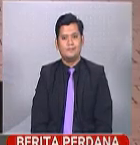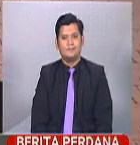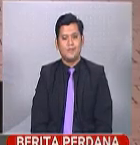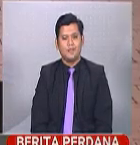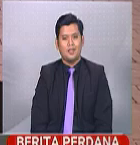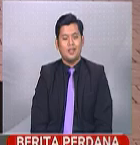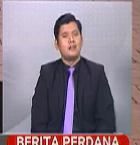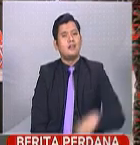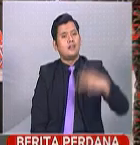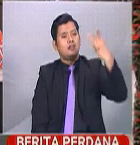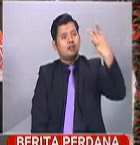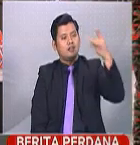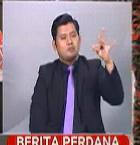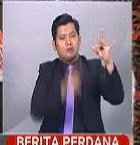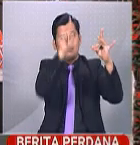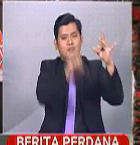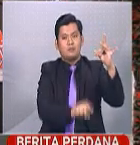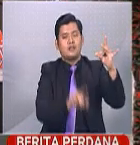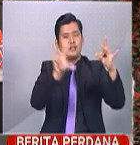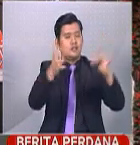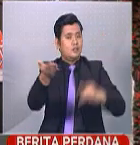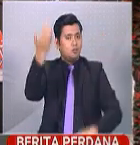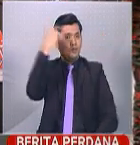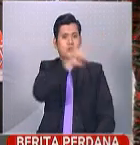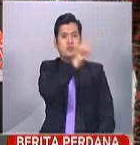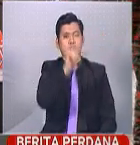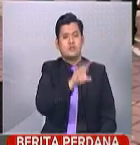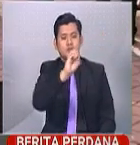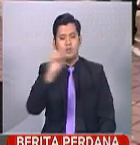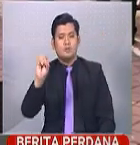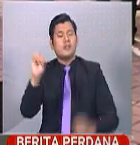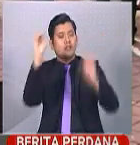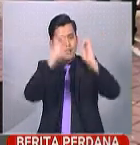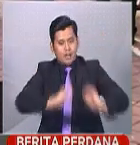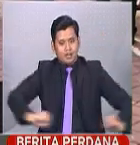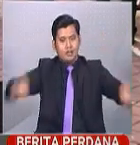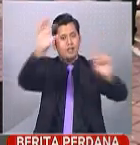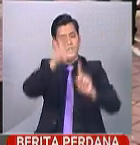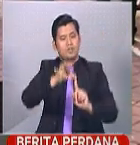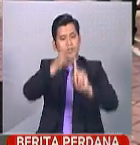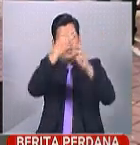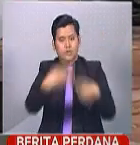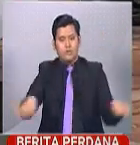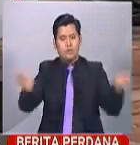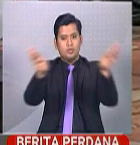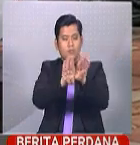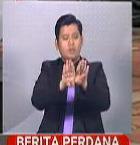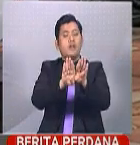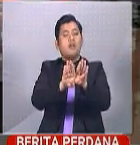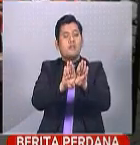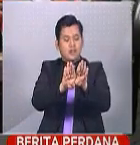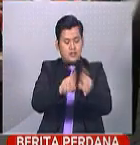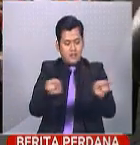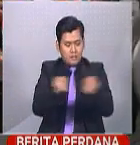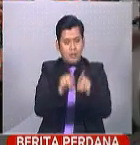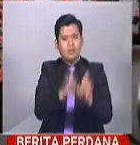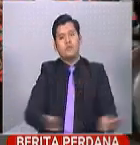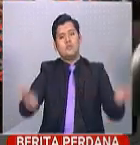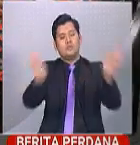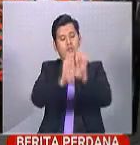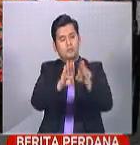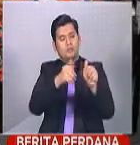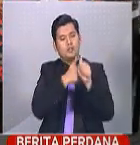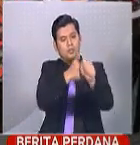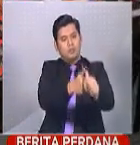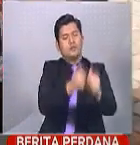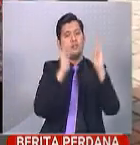sejak 18 masih lalu Zoo negara tidak terkecuali ditutup sementara berikutan perintah kawalan pergerakan PCV